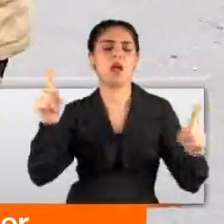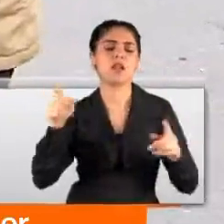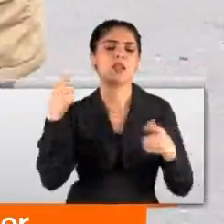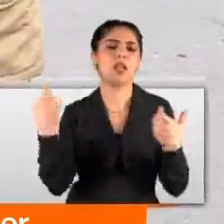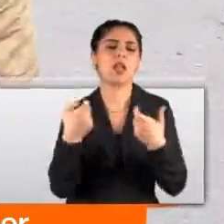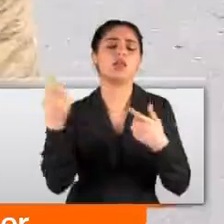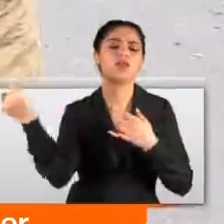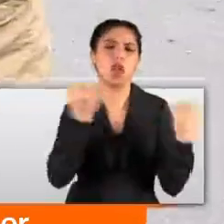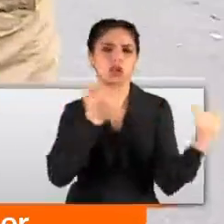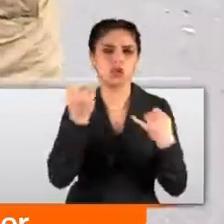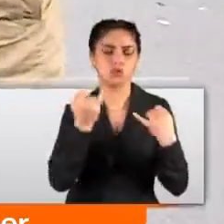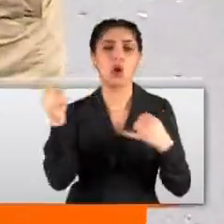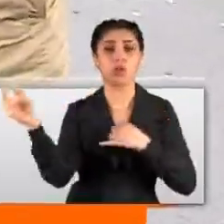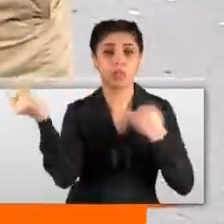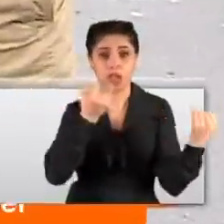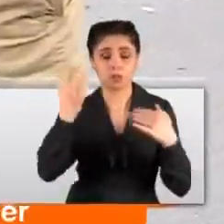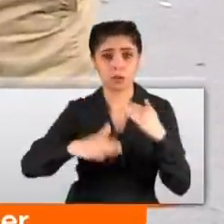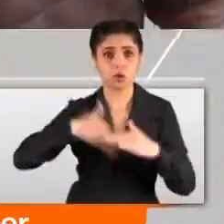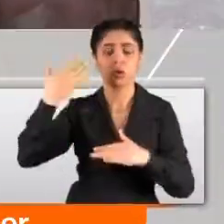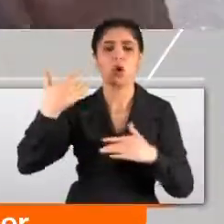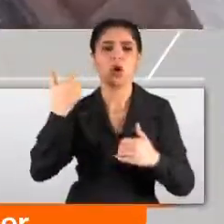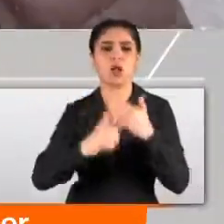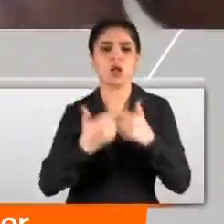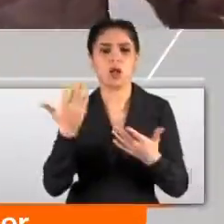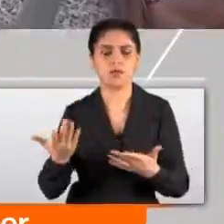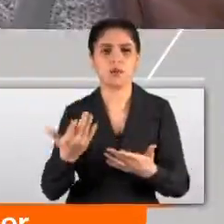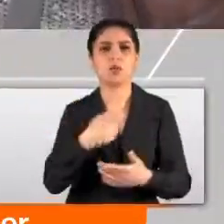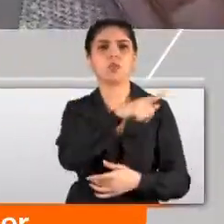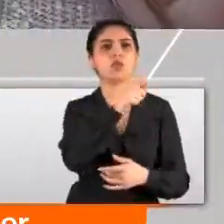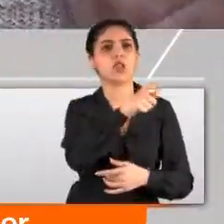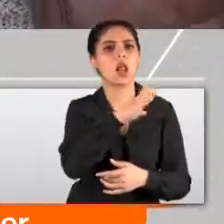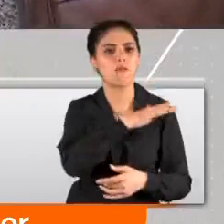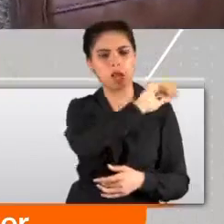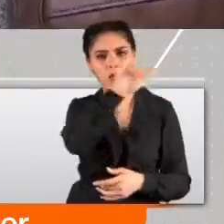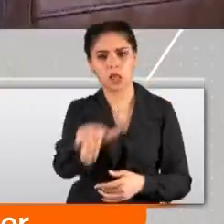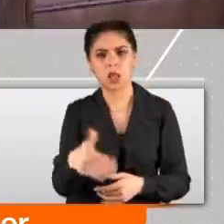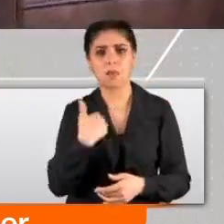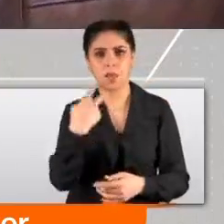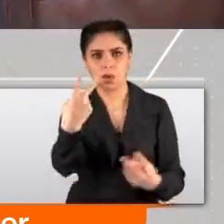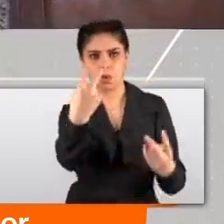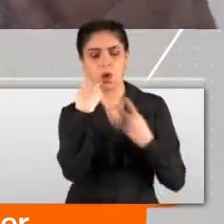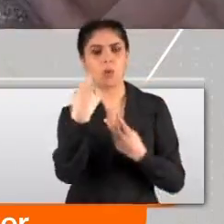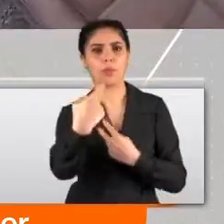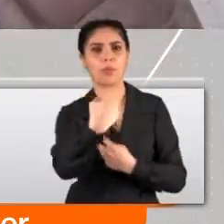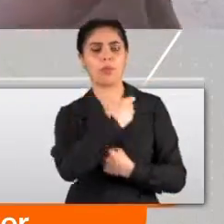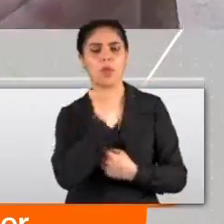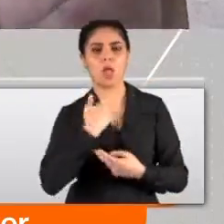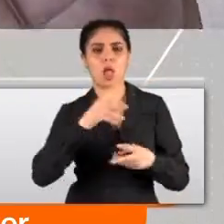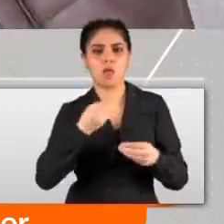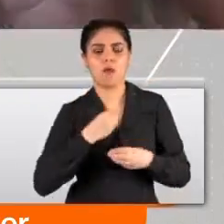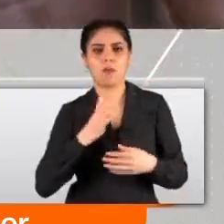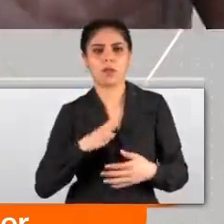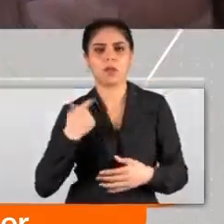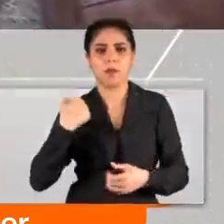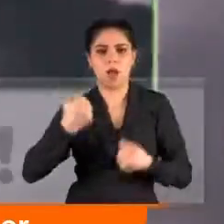çıktı. İşte ne olduysa o tartışmanın ardından oldu. Gitti silah aldı geldi. Geldi benim görür görmez ateş etmeye öldürmeye başladı yani. Benim de arabam da benim de